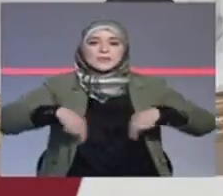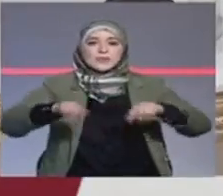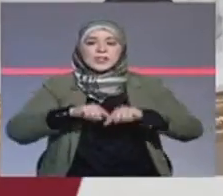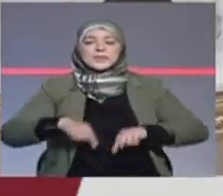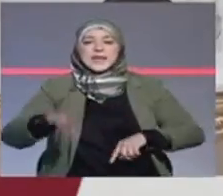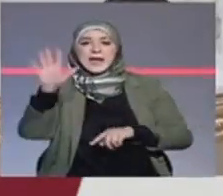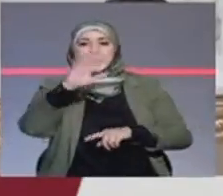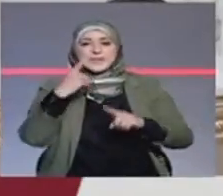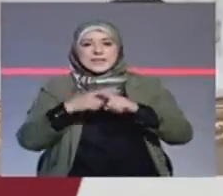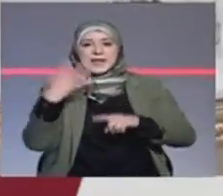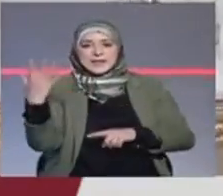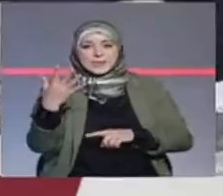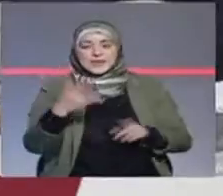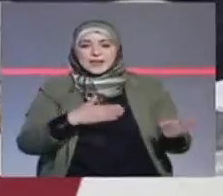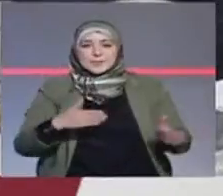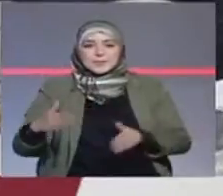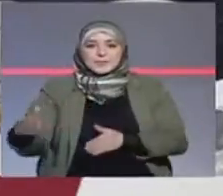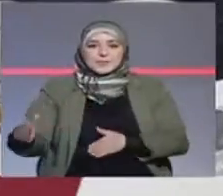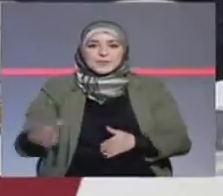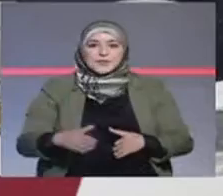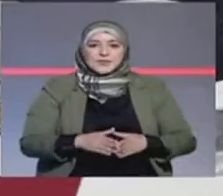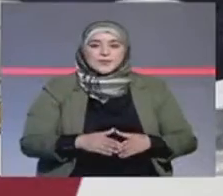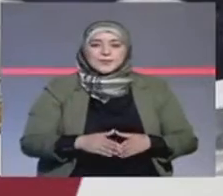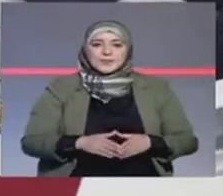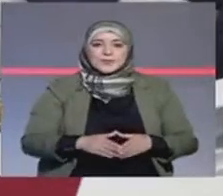جلسة 5+5.